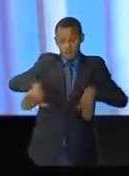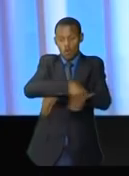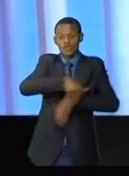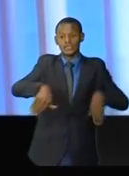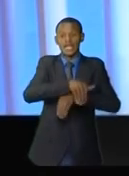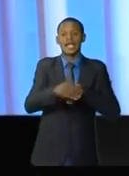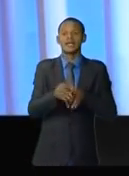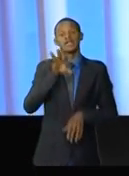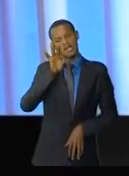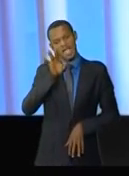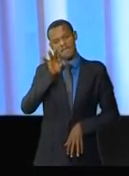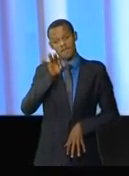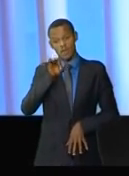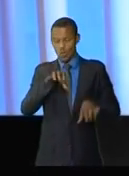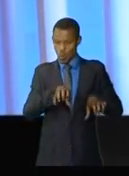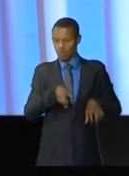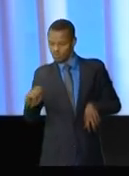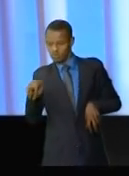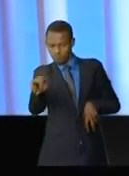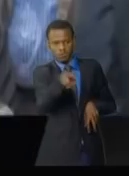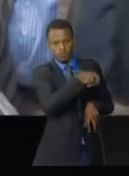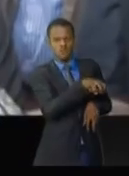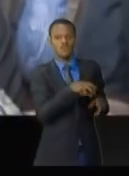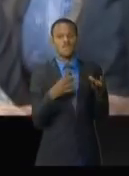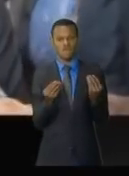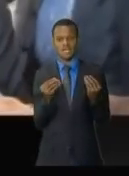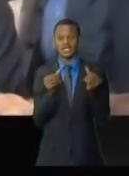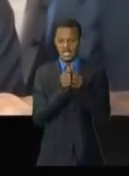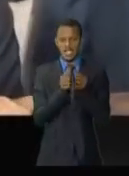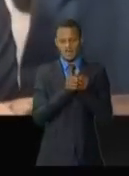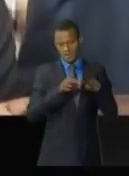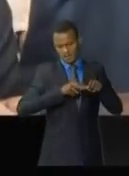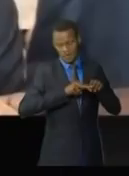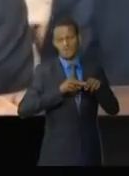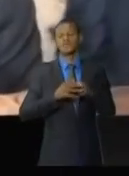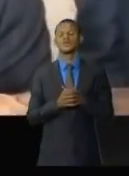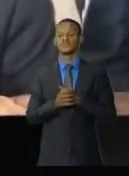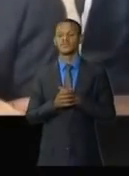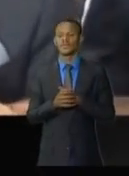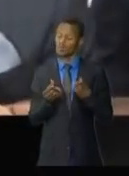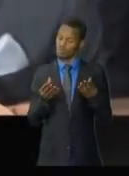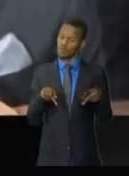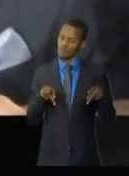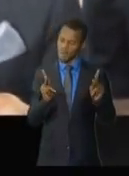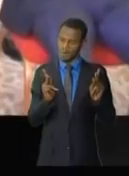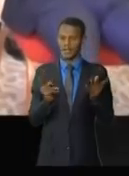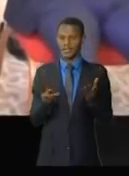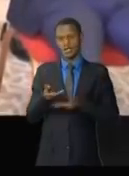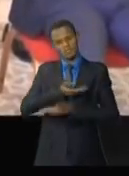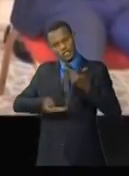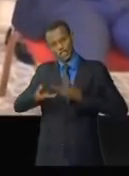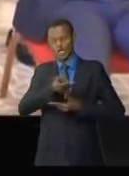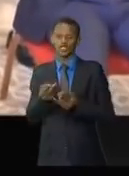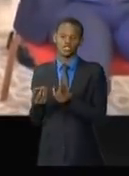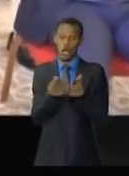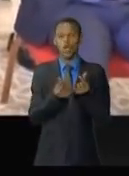de l'appartenance de la RDC à la ZELEC. Le ministre des Médias et Communications fixe l'opinion quant à ces. Pour